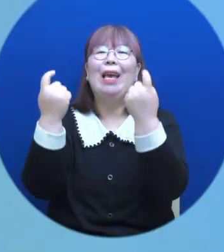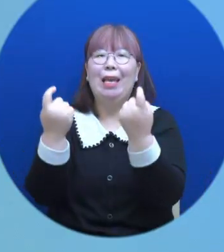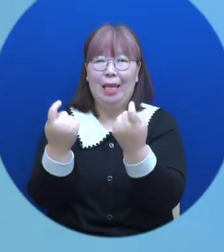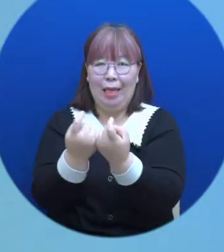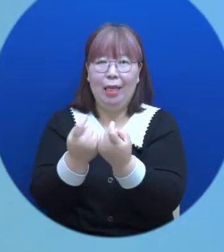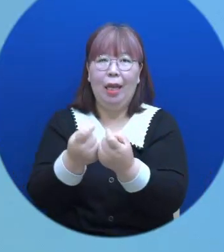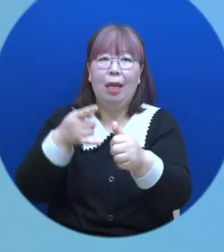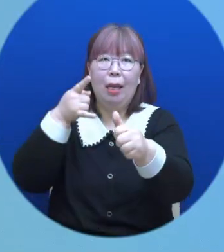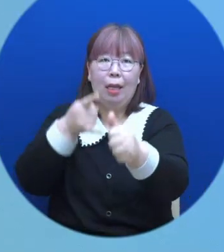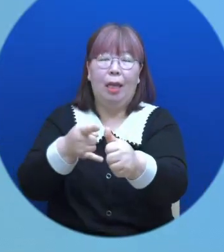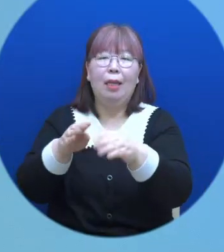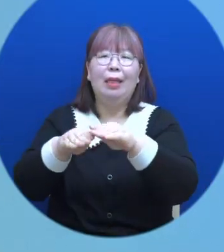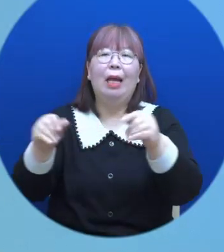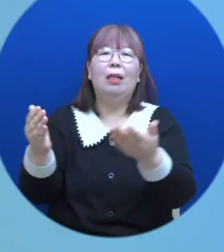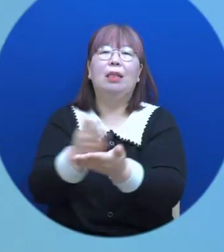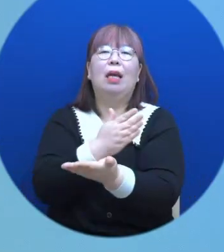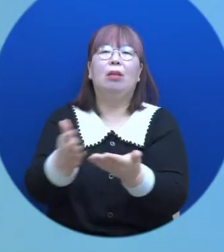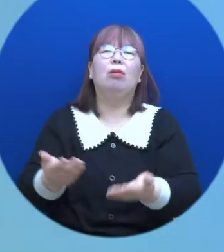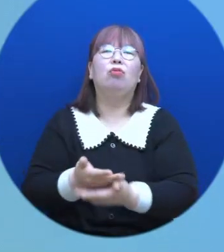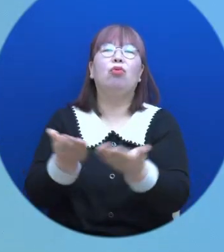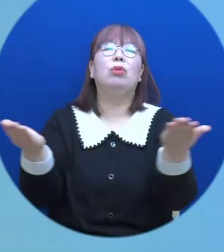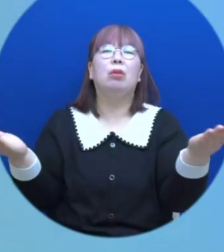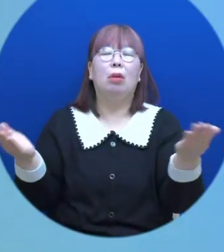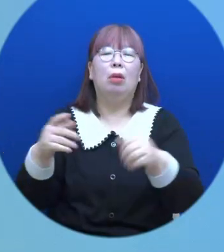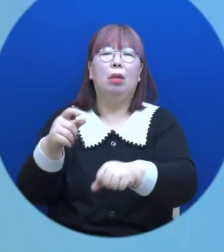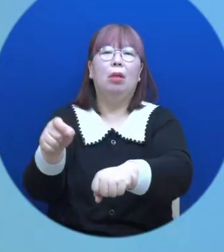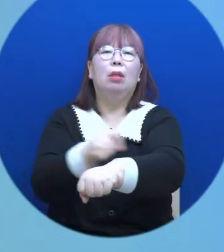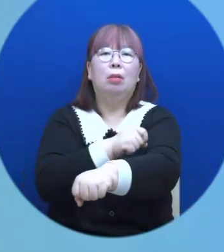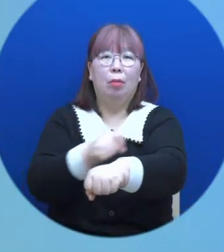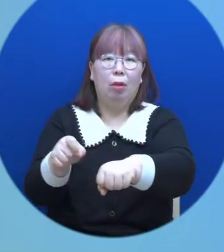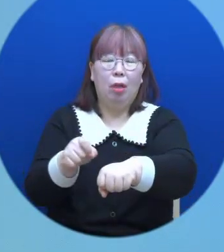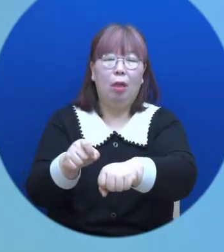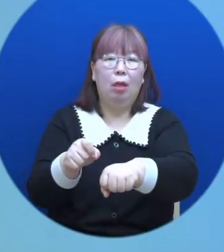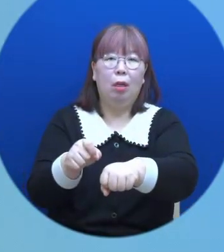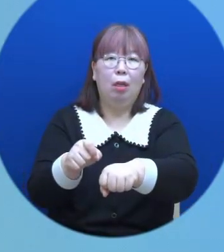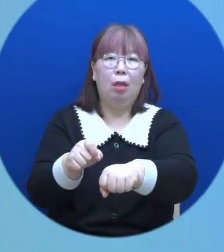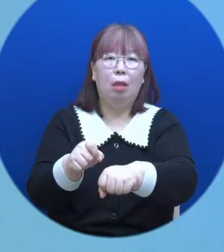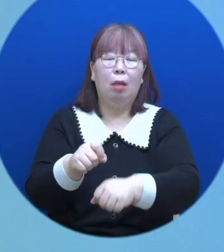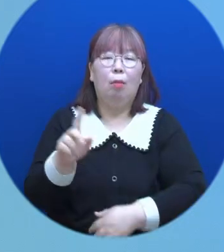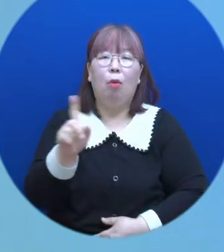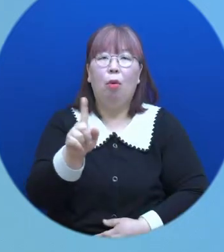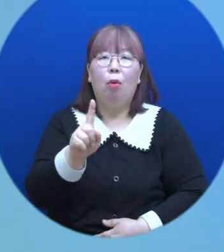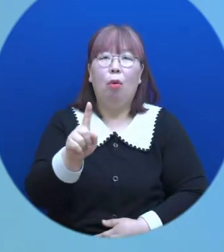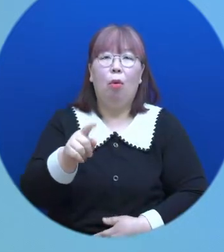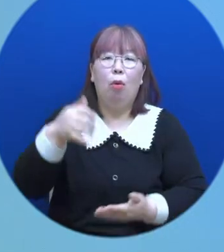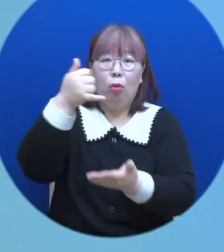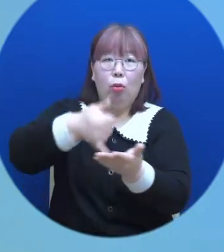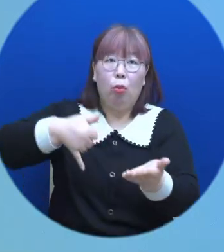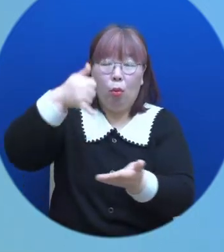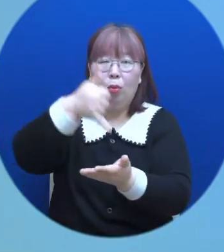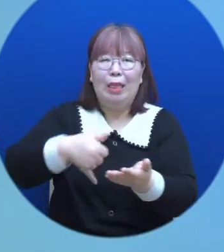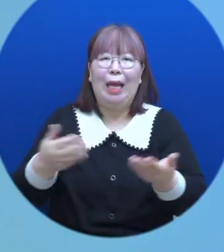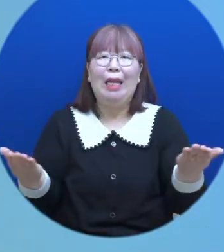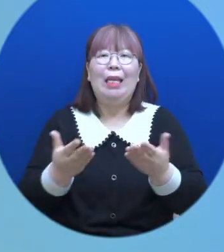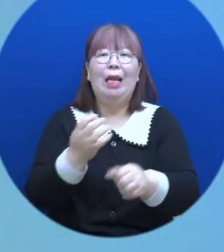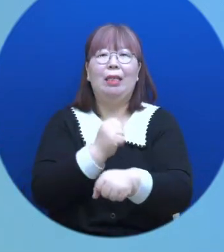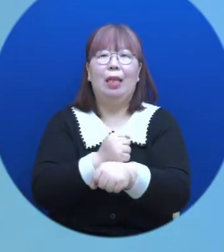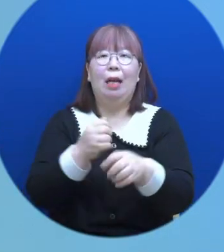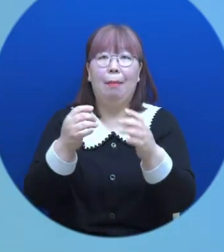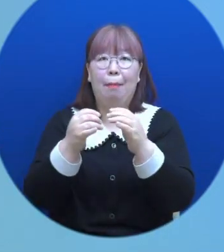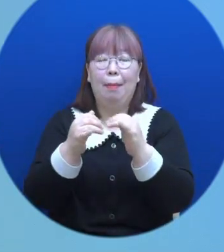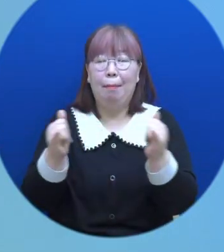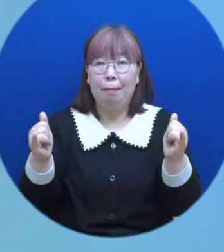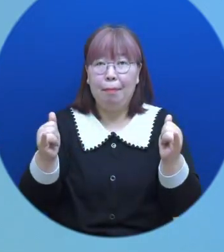토지를 나누었다. 특별히 여기에서 농촌의 농부들에게